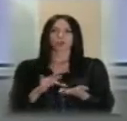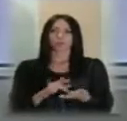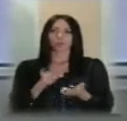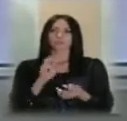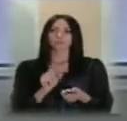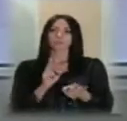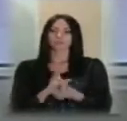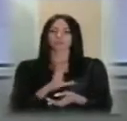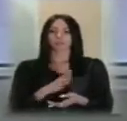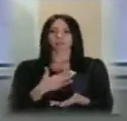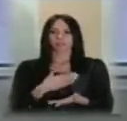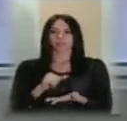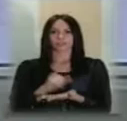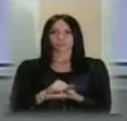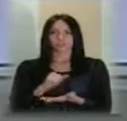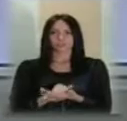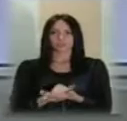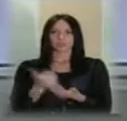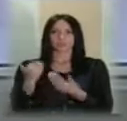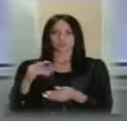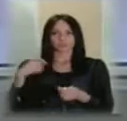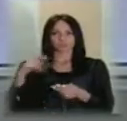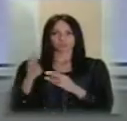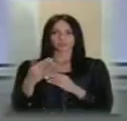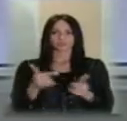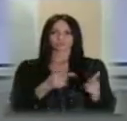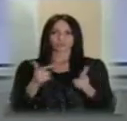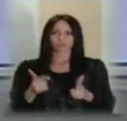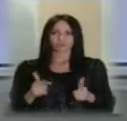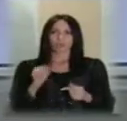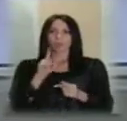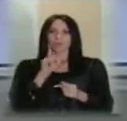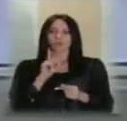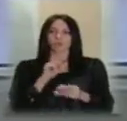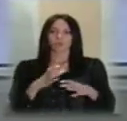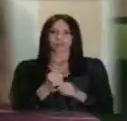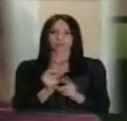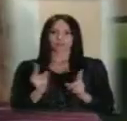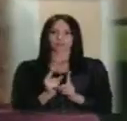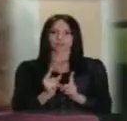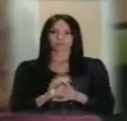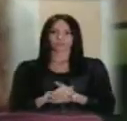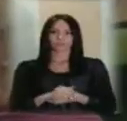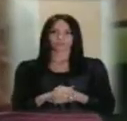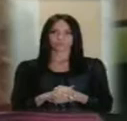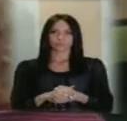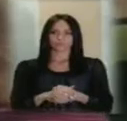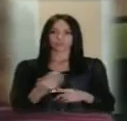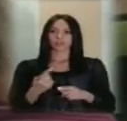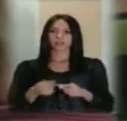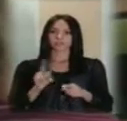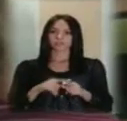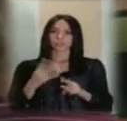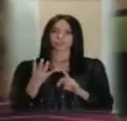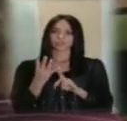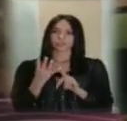наша Олена Протопопова. Її сюжет зараз готується до ефіру, а поки про нього коротко. Це четверта зустріч з